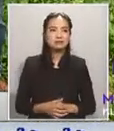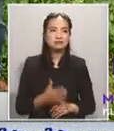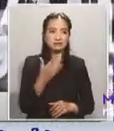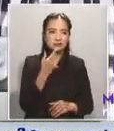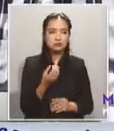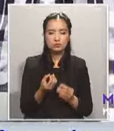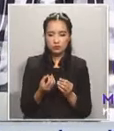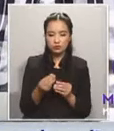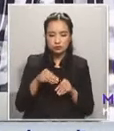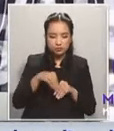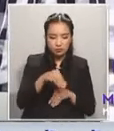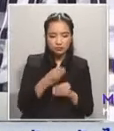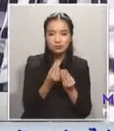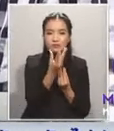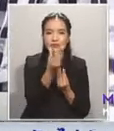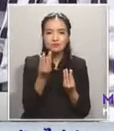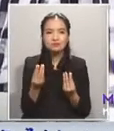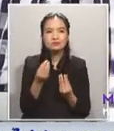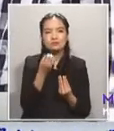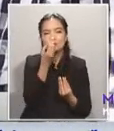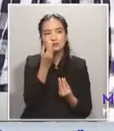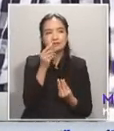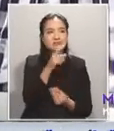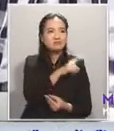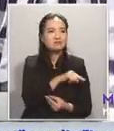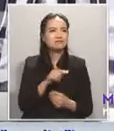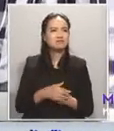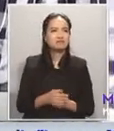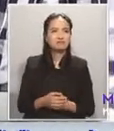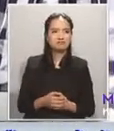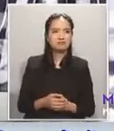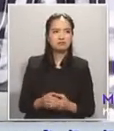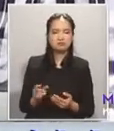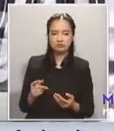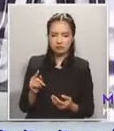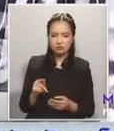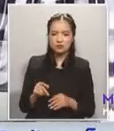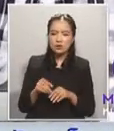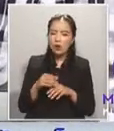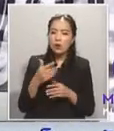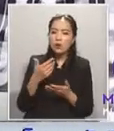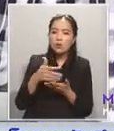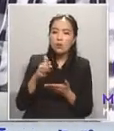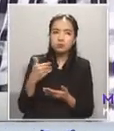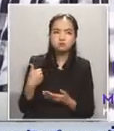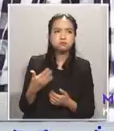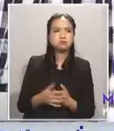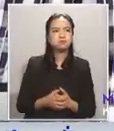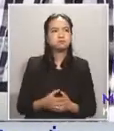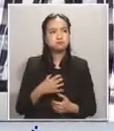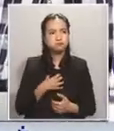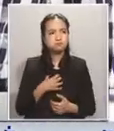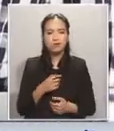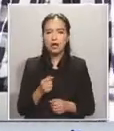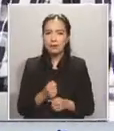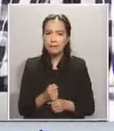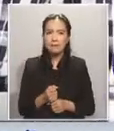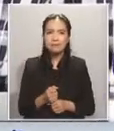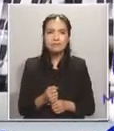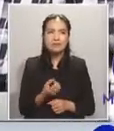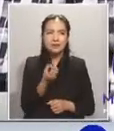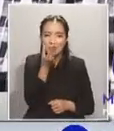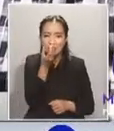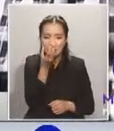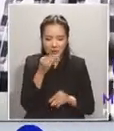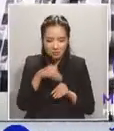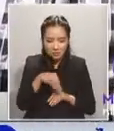ะลิอ่ะ เราเคยไปเอาเงินก็นี่นอกระบบมาเขามาเก็บดอกเราเราก็เลยอยากจะปลูกอะไรที่มันเป็นดอกเผื่อจะ